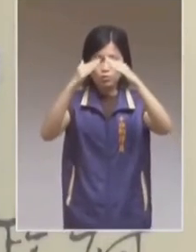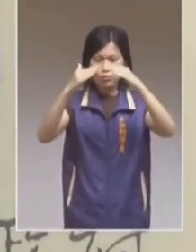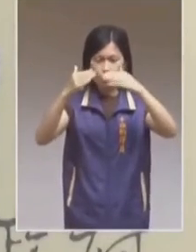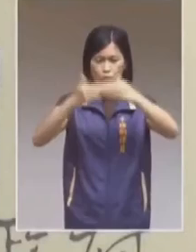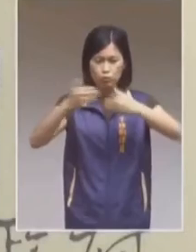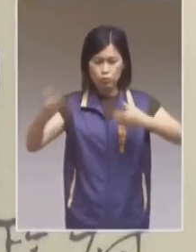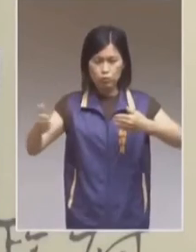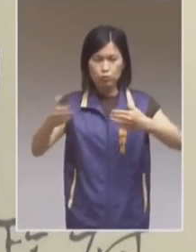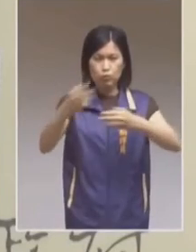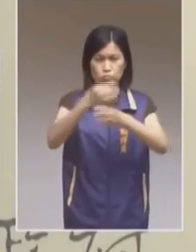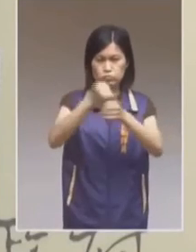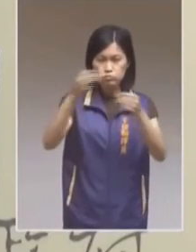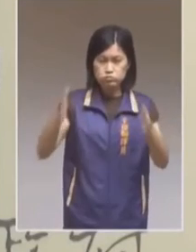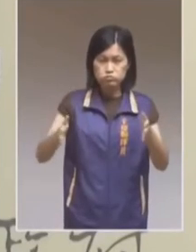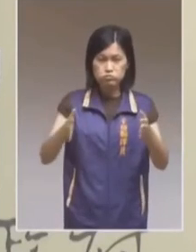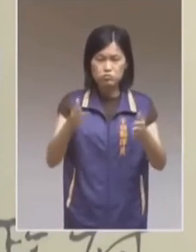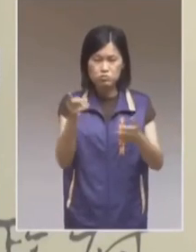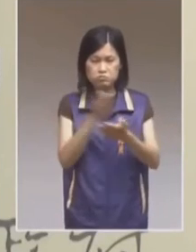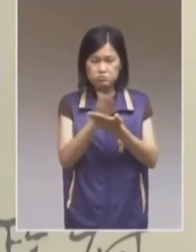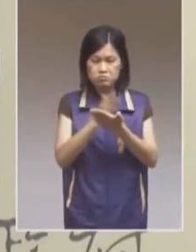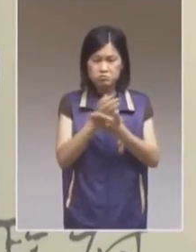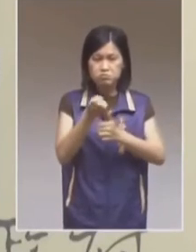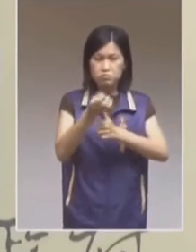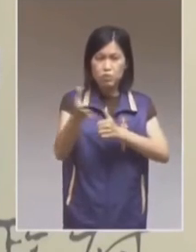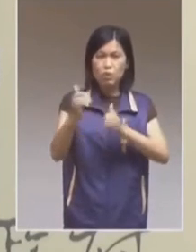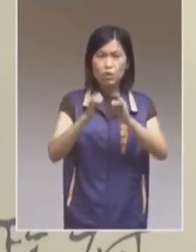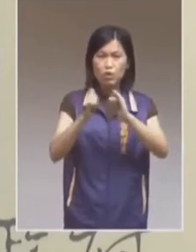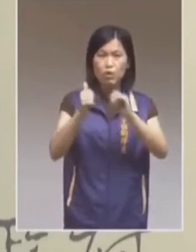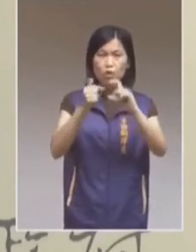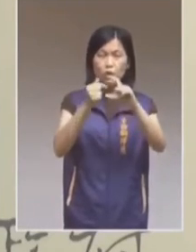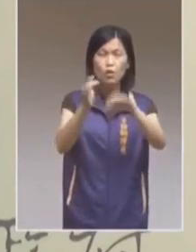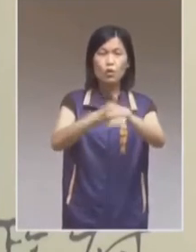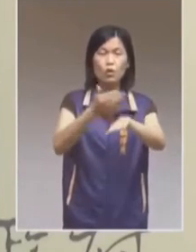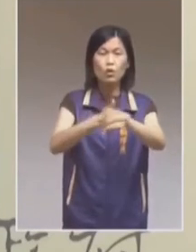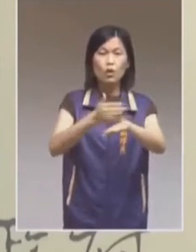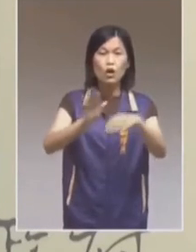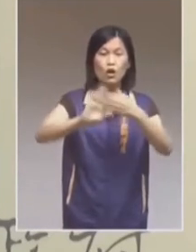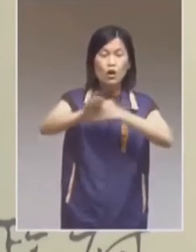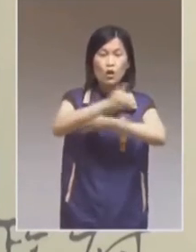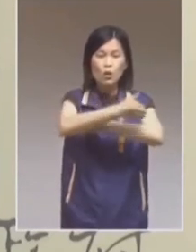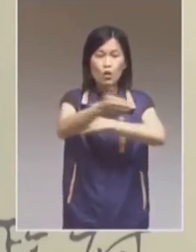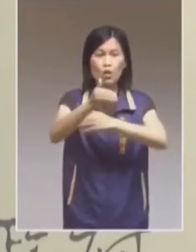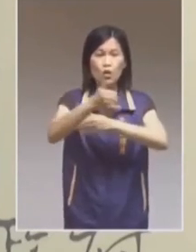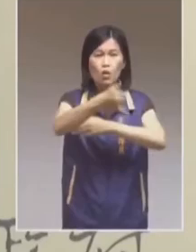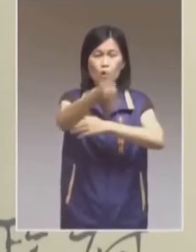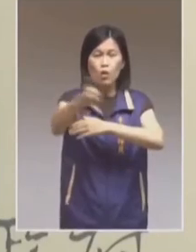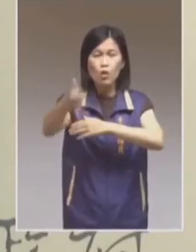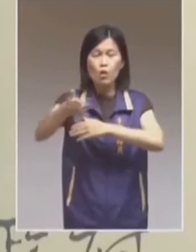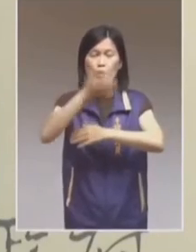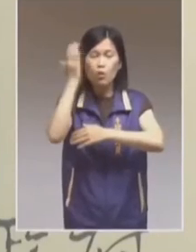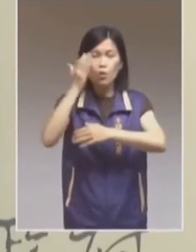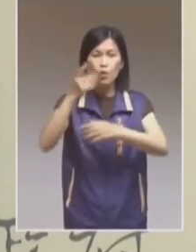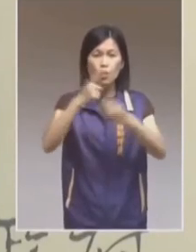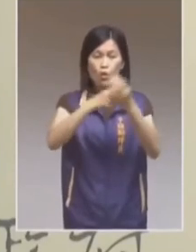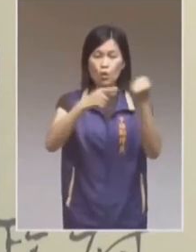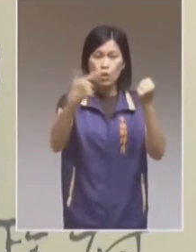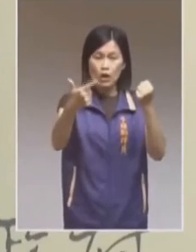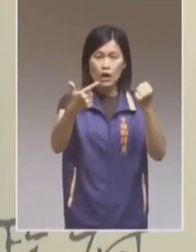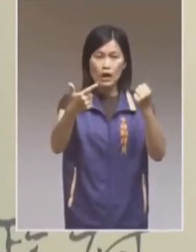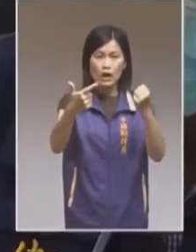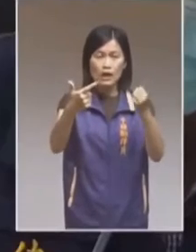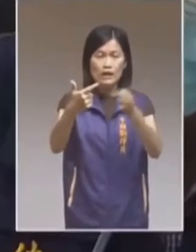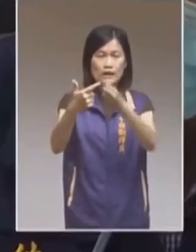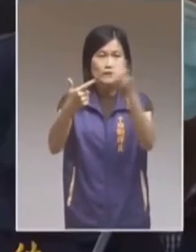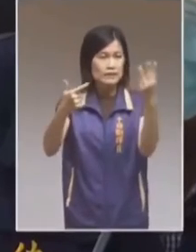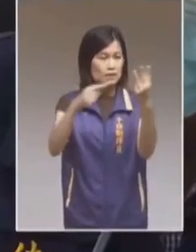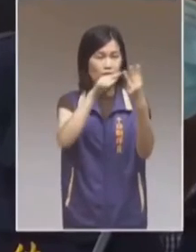阳，那这17例评估是没有社区风险。那在外县市旅游时的部分有6例，这6例分别有3例在